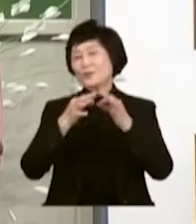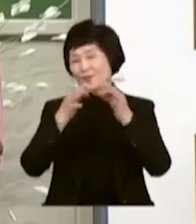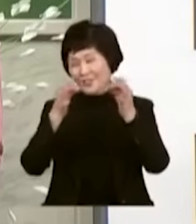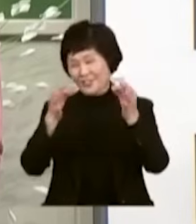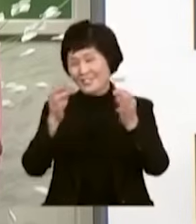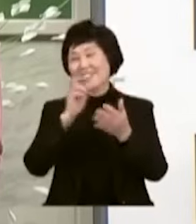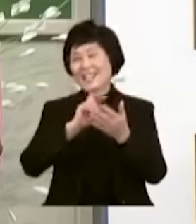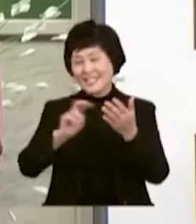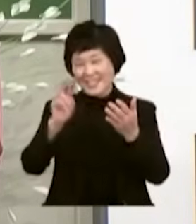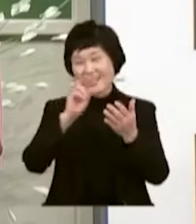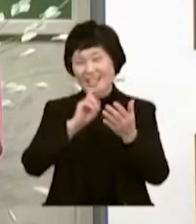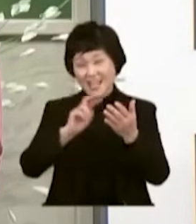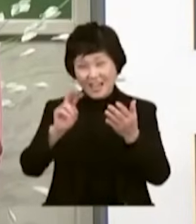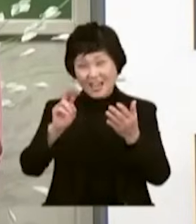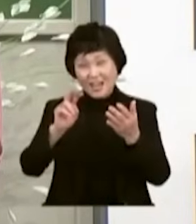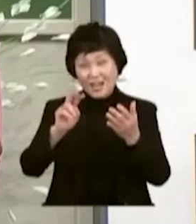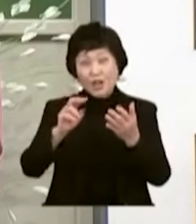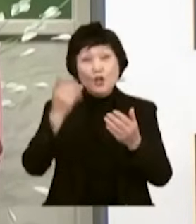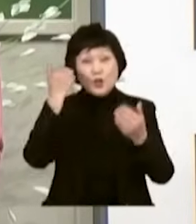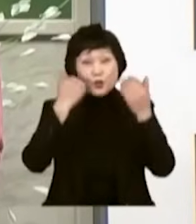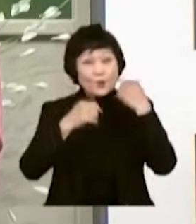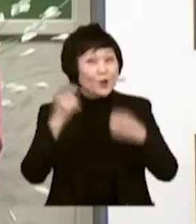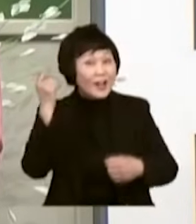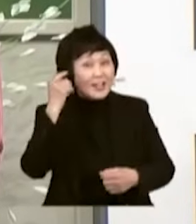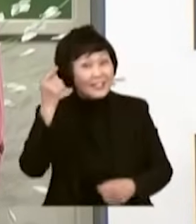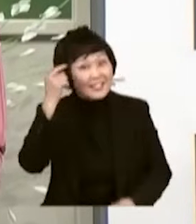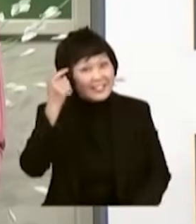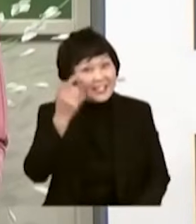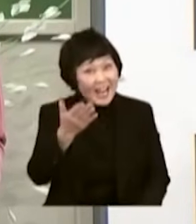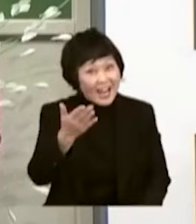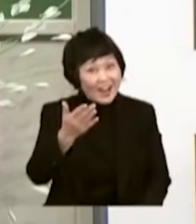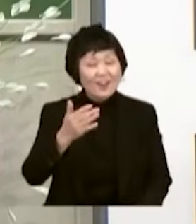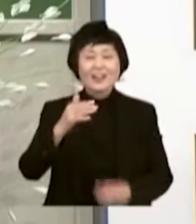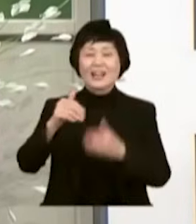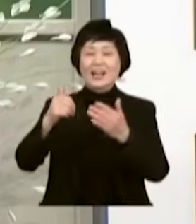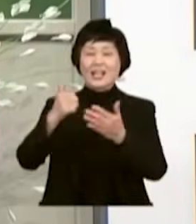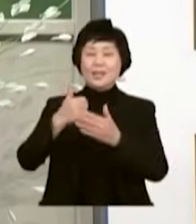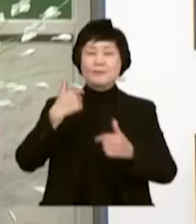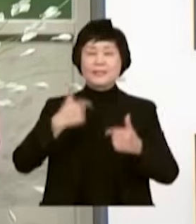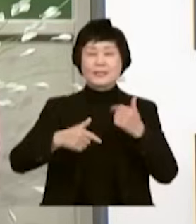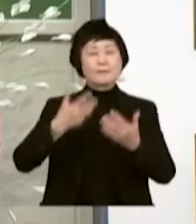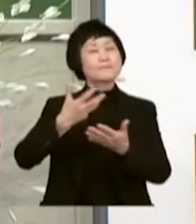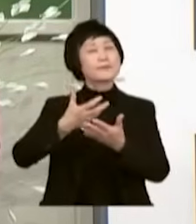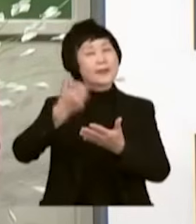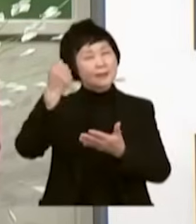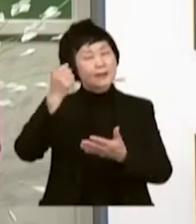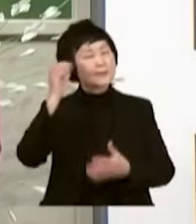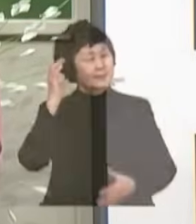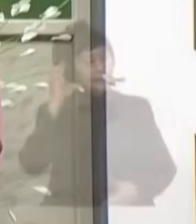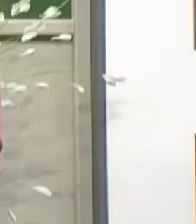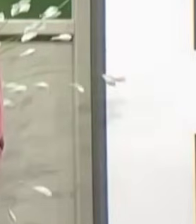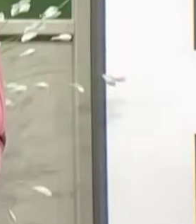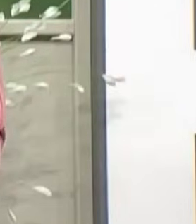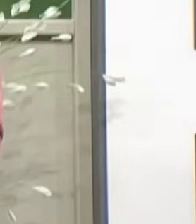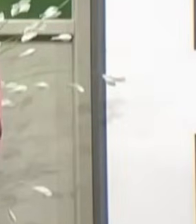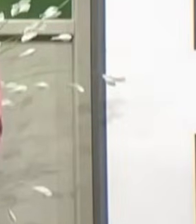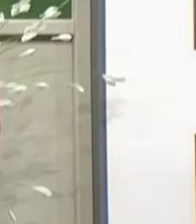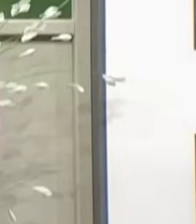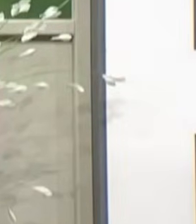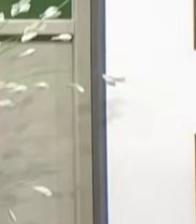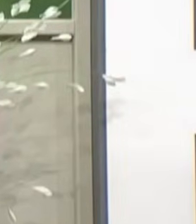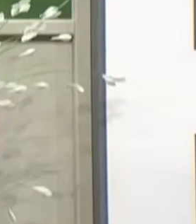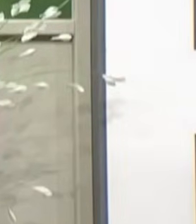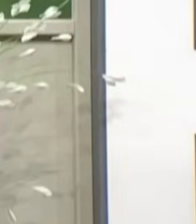그 찬양 그 찬양을 누가 들었을까요? 하나님께서 기뻐 받으셨죠. 그죠? 예. 그 찬양을 들으셨단 말이에요.